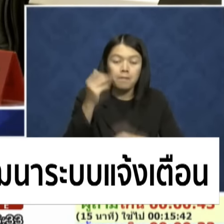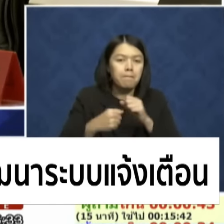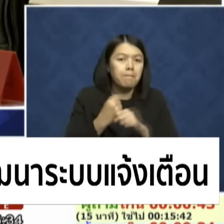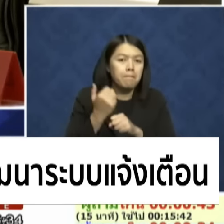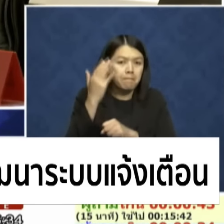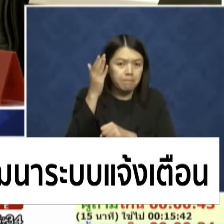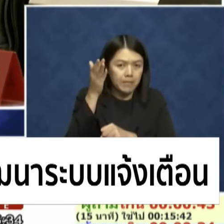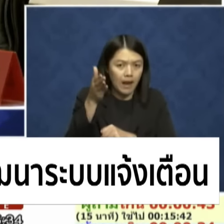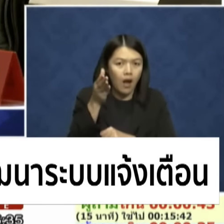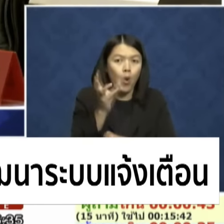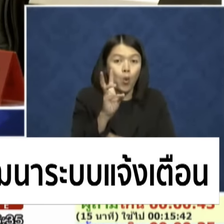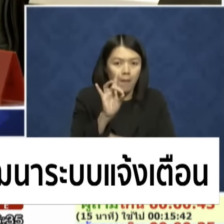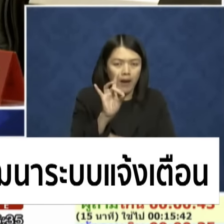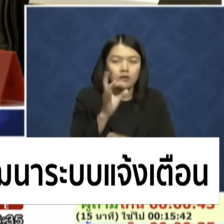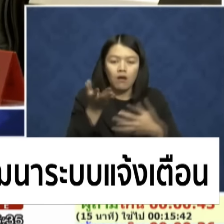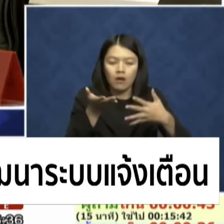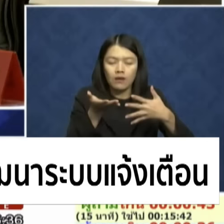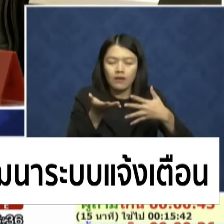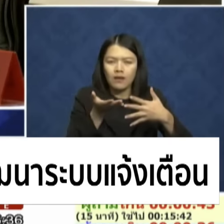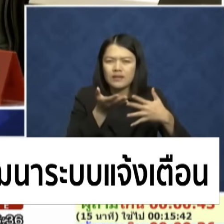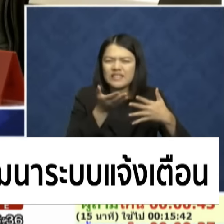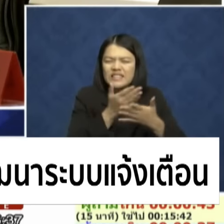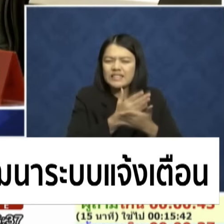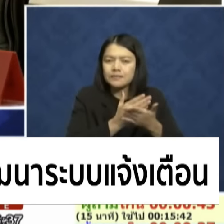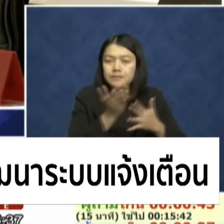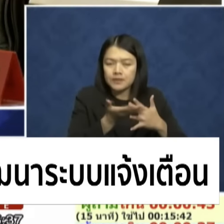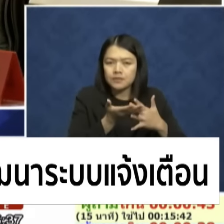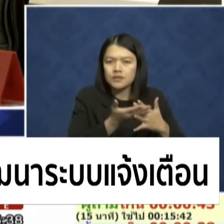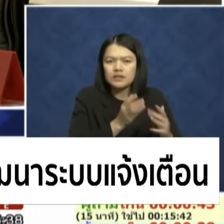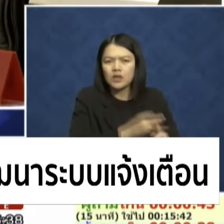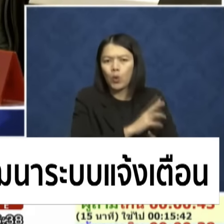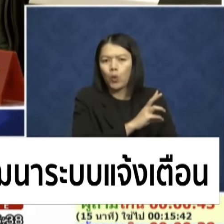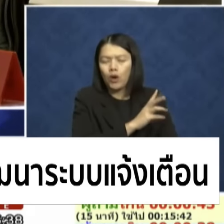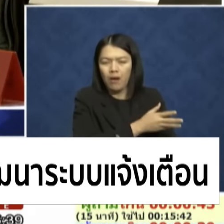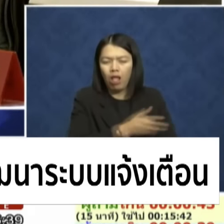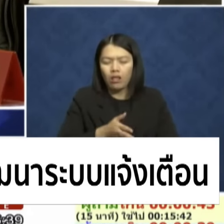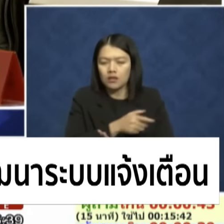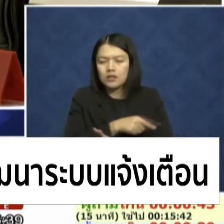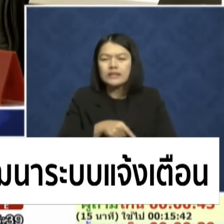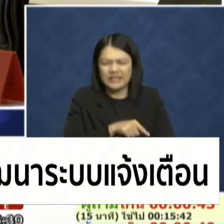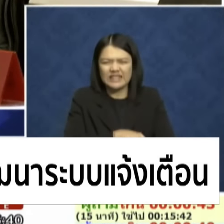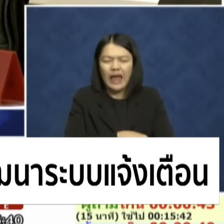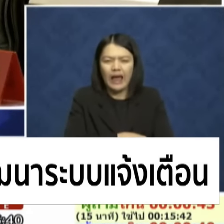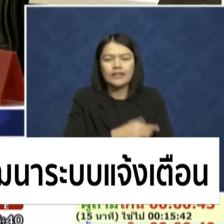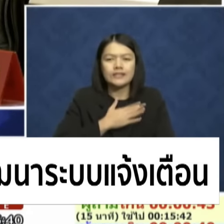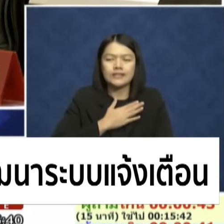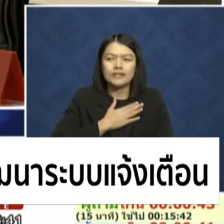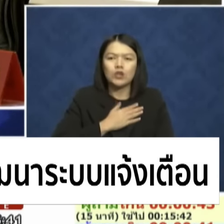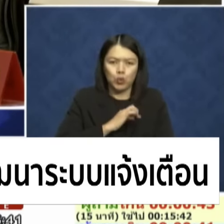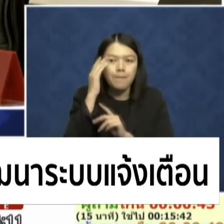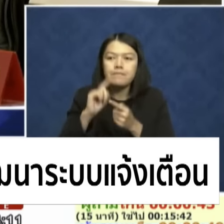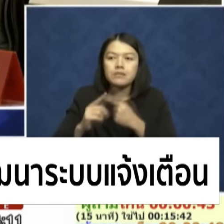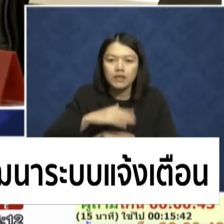ไม่ช้าไปกว่านี้แล้วนะคะถามว่าดิฉันว่ามันช้ามยดิฉันก็ถามบอกถามแล้วว่ามันช้าจริงๆในใจของดิฉันก็ว่า